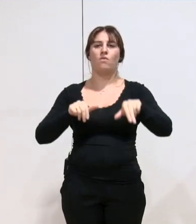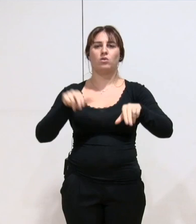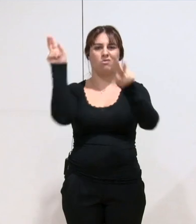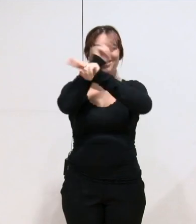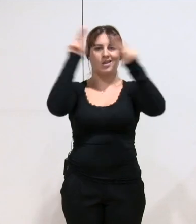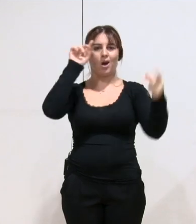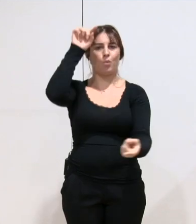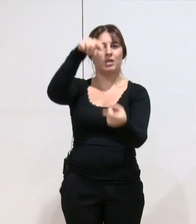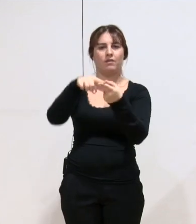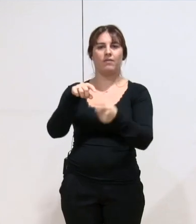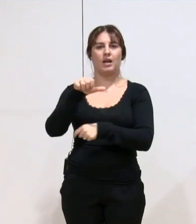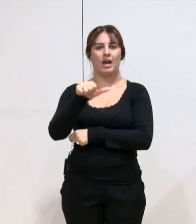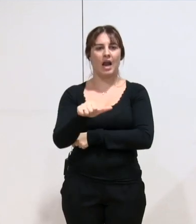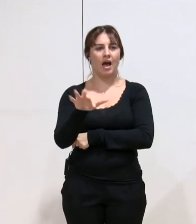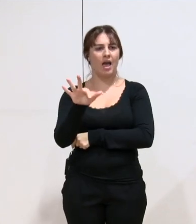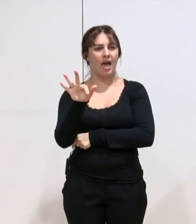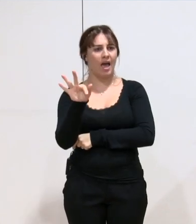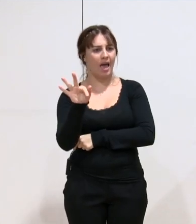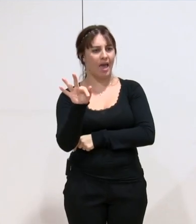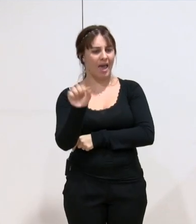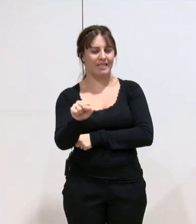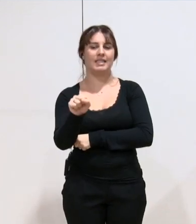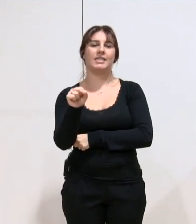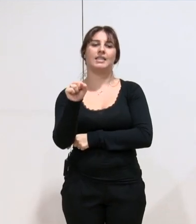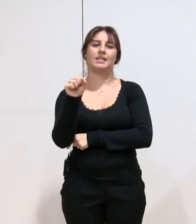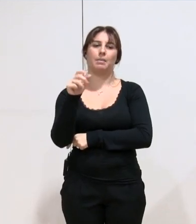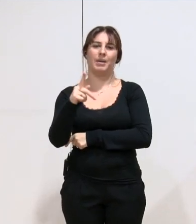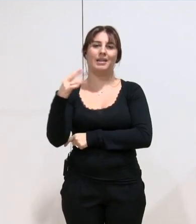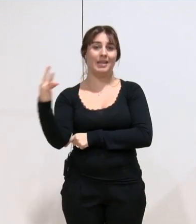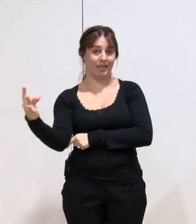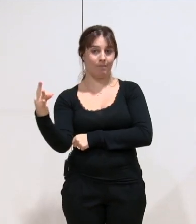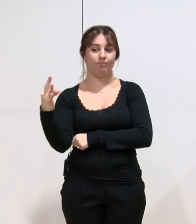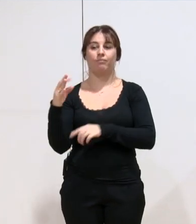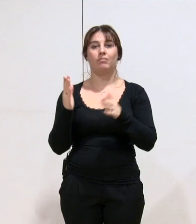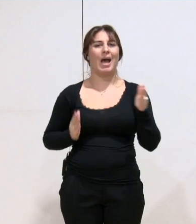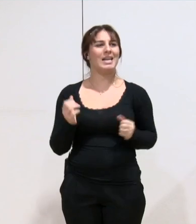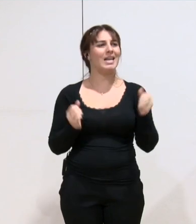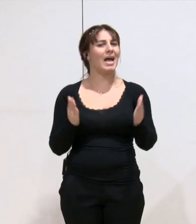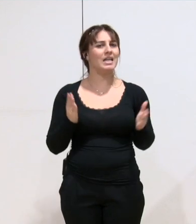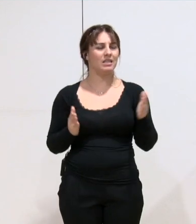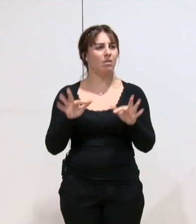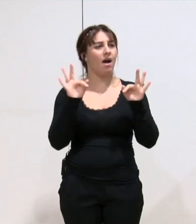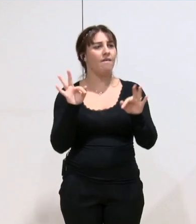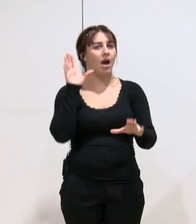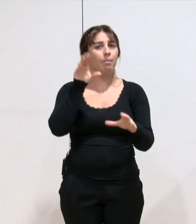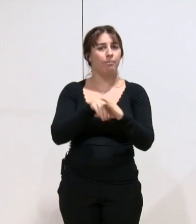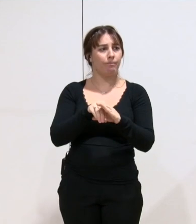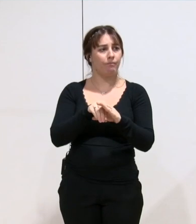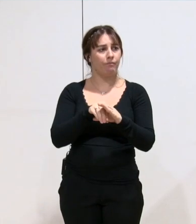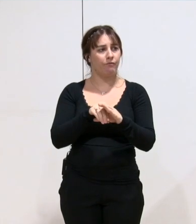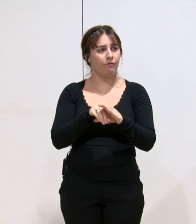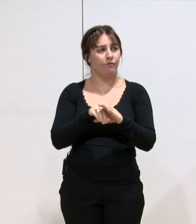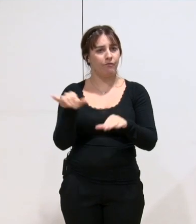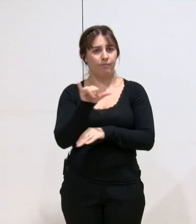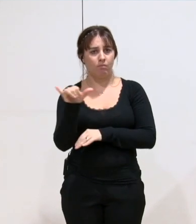avec l'ASPTT pour l'athlétisme. Pas de questions, je la mets aux voix. Qui ne prend pas part au vote ? Qui s'abstient ? Qui